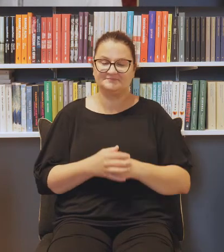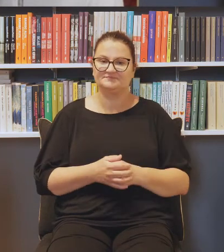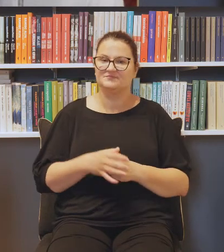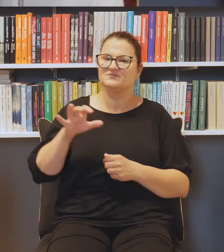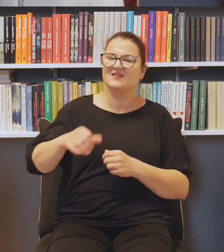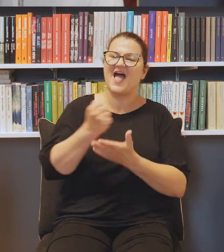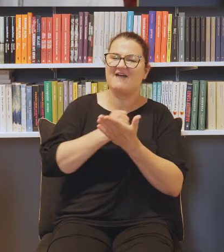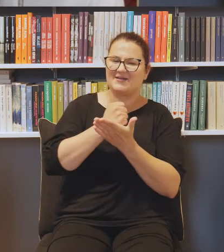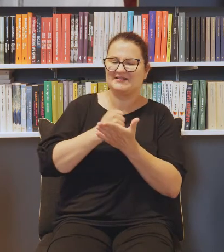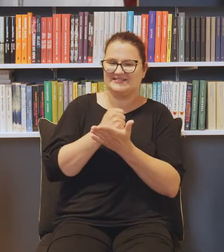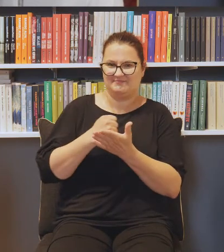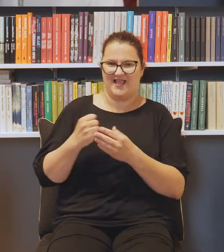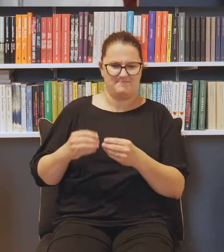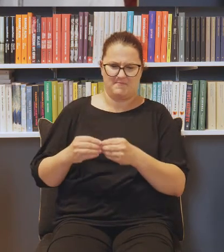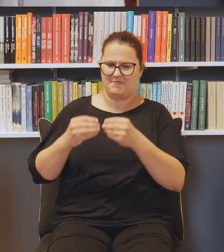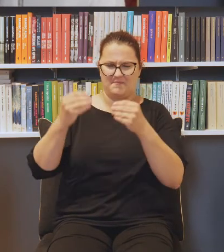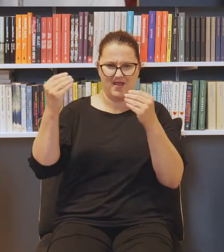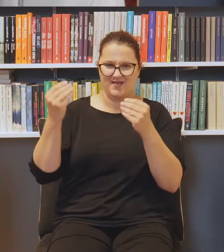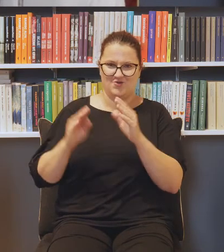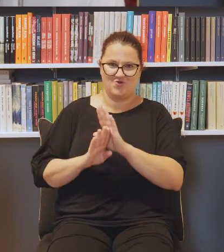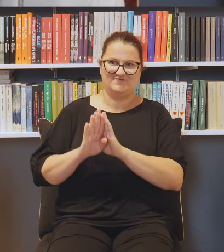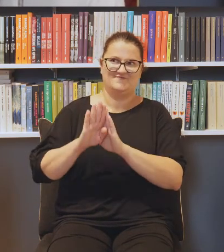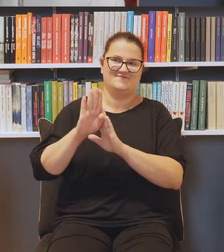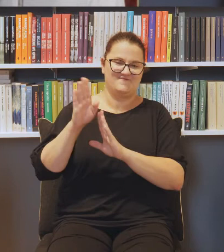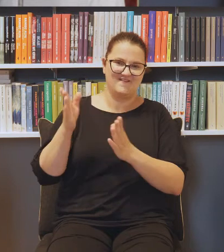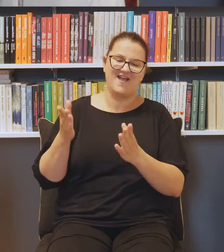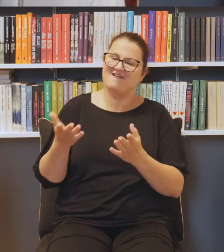Branża farmaceutyczna się rozwija. Więc